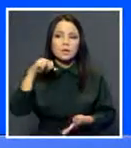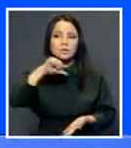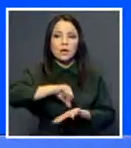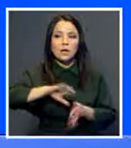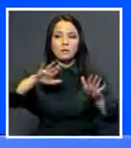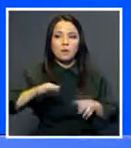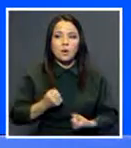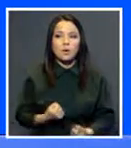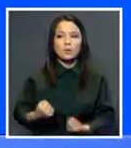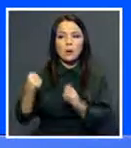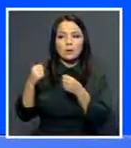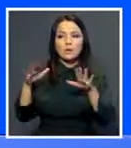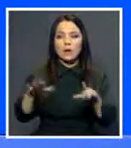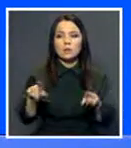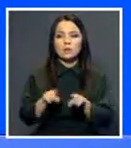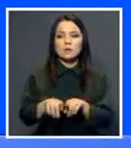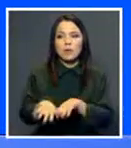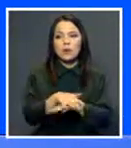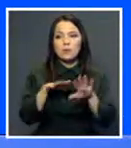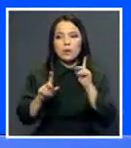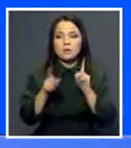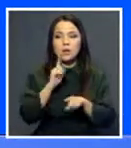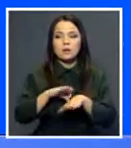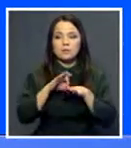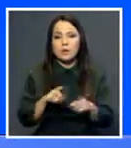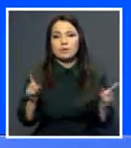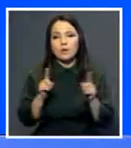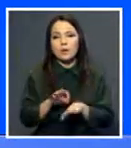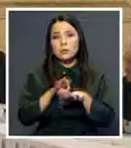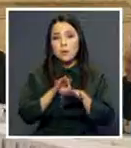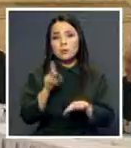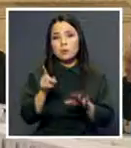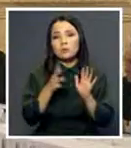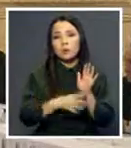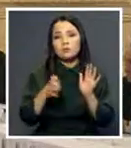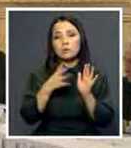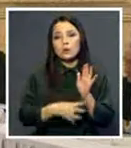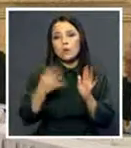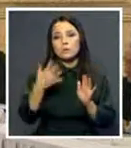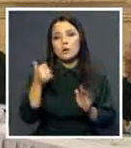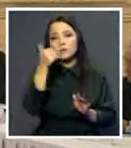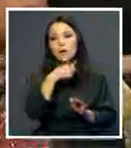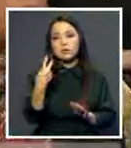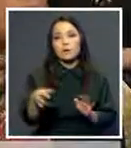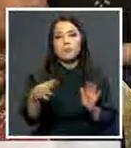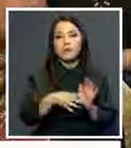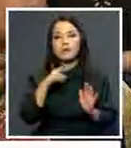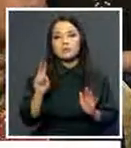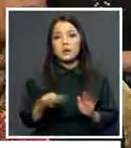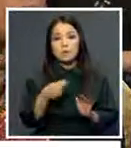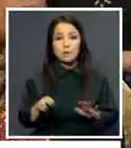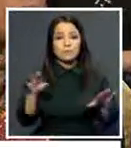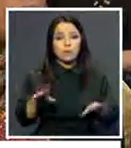орының қолдауымен болған бас қосудың дәл бүгін өтуі кездейсоқ емес. Өйткені 1995 жылдың 29